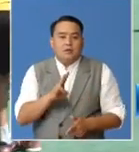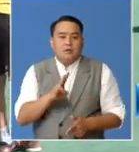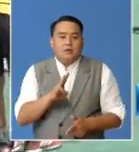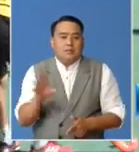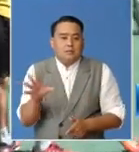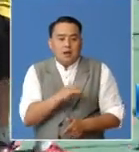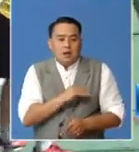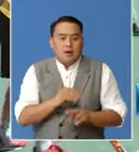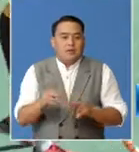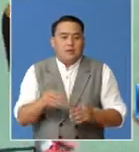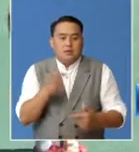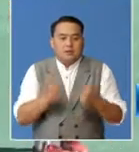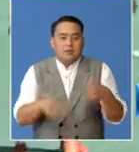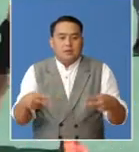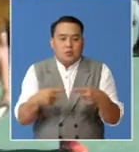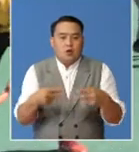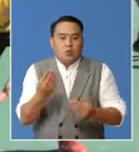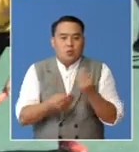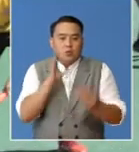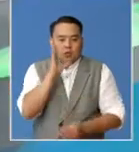Бірақ бәрімен де жақсы тең ойнауға болады.